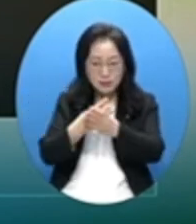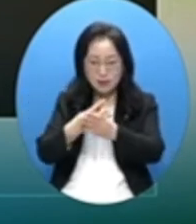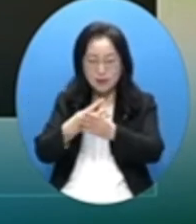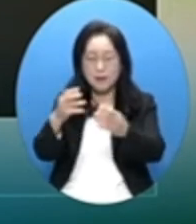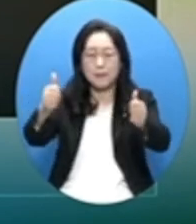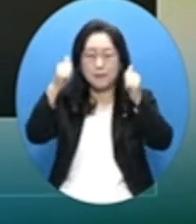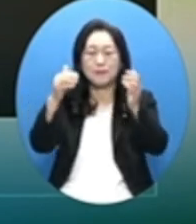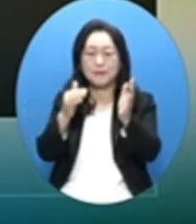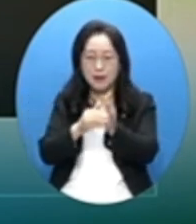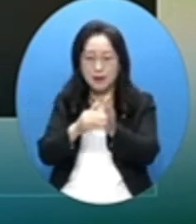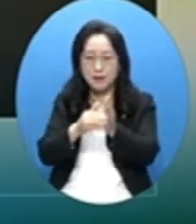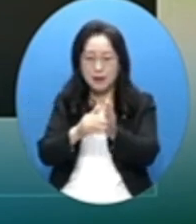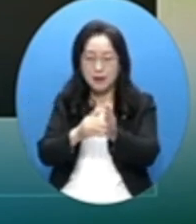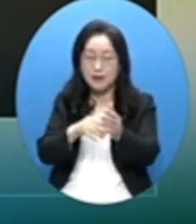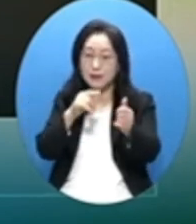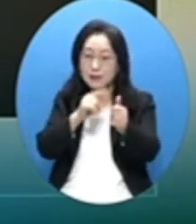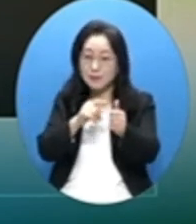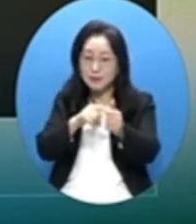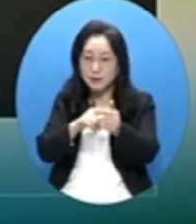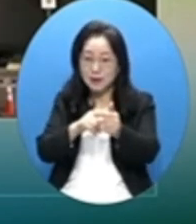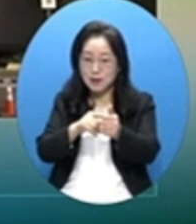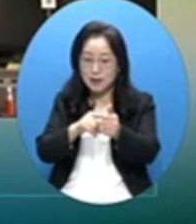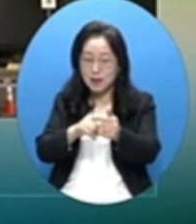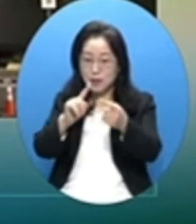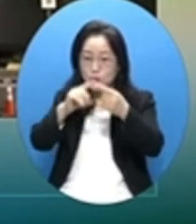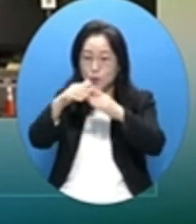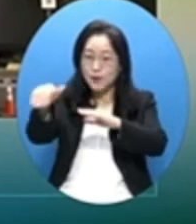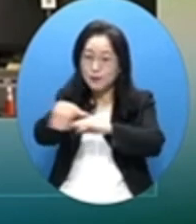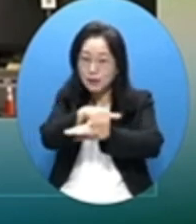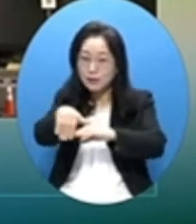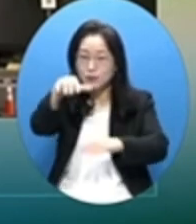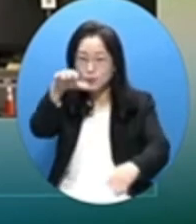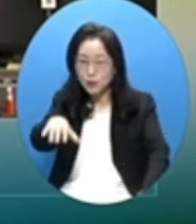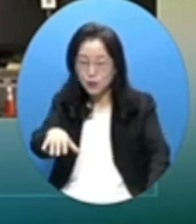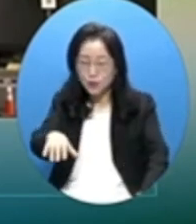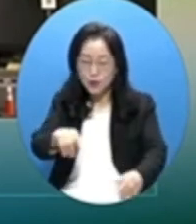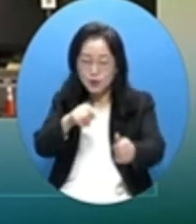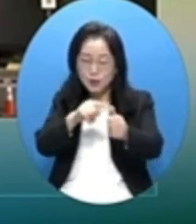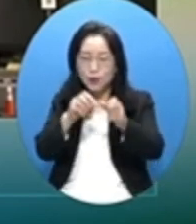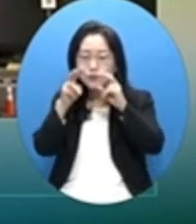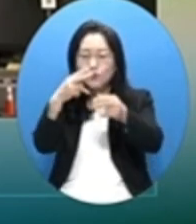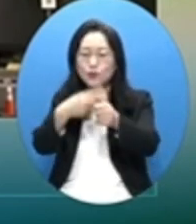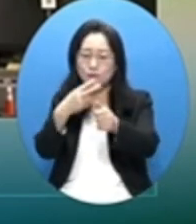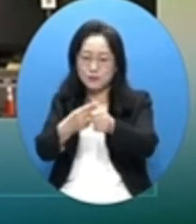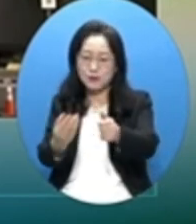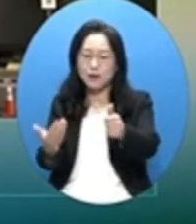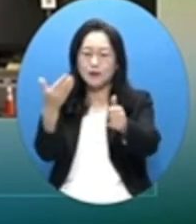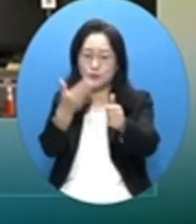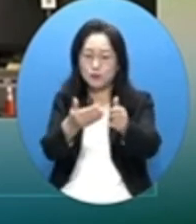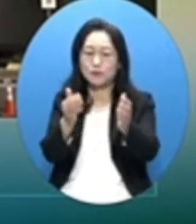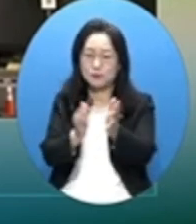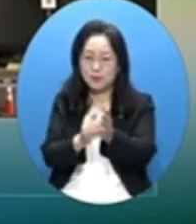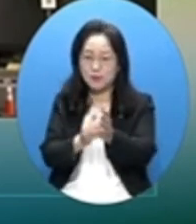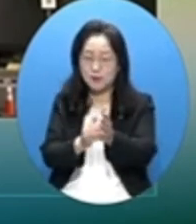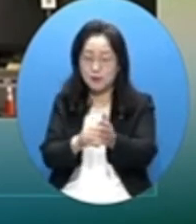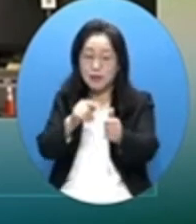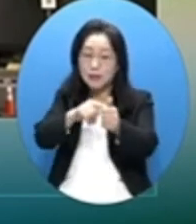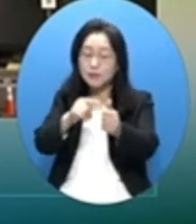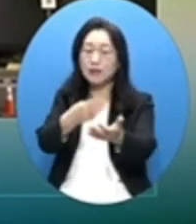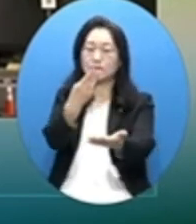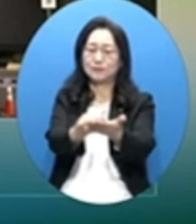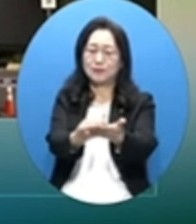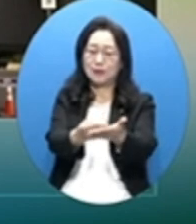그가 추석하는 멜로디에 있는 벧엘교회에서는 그를 문서 선교사로 불렀습니다 그는 침대에 누워서